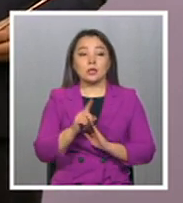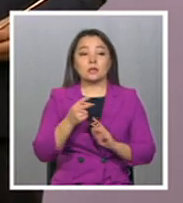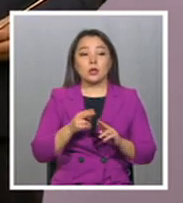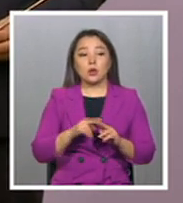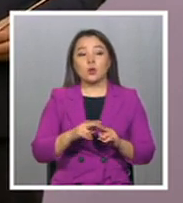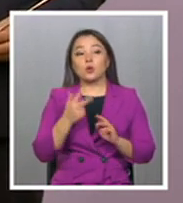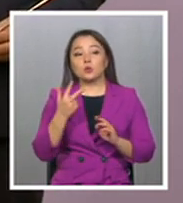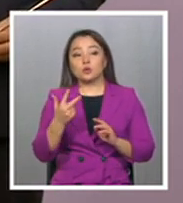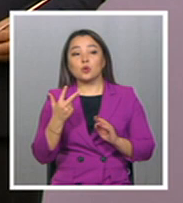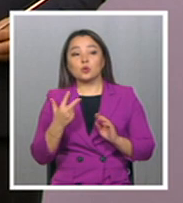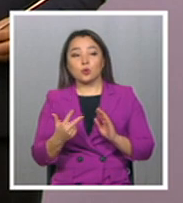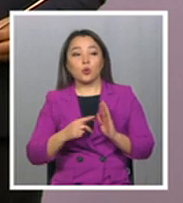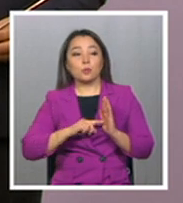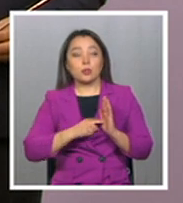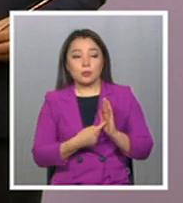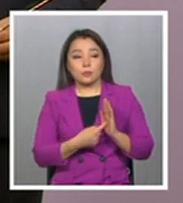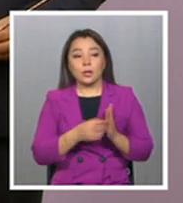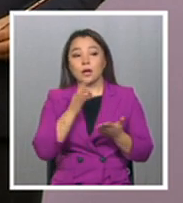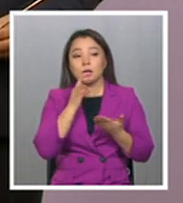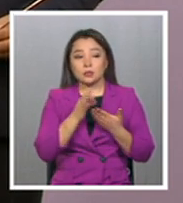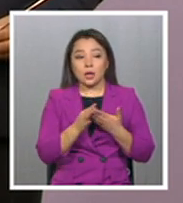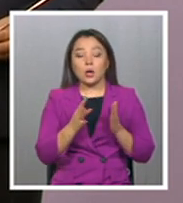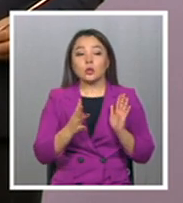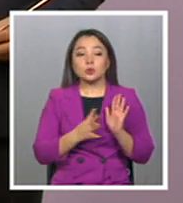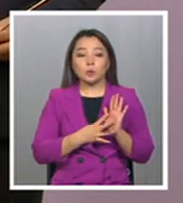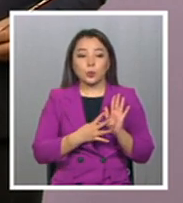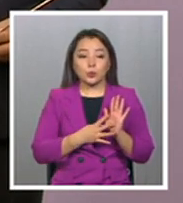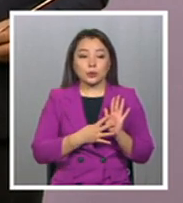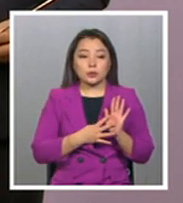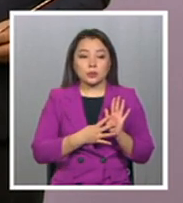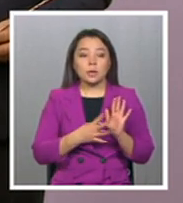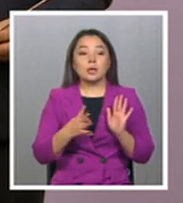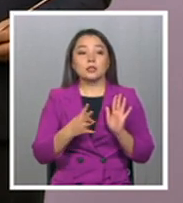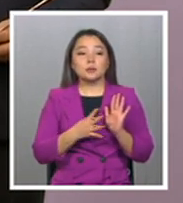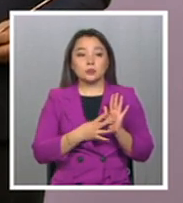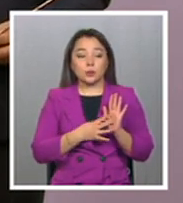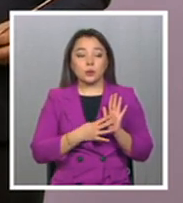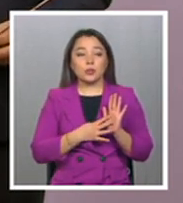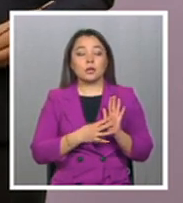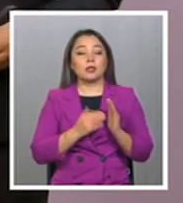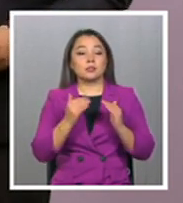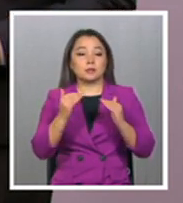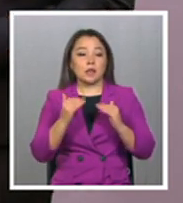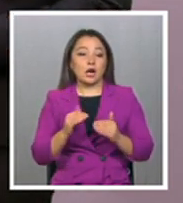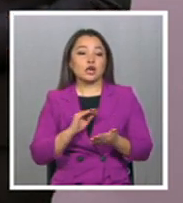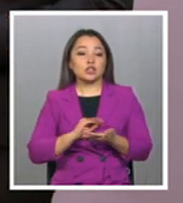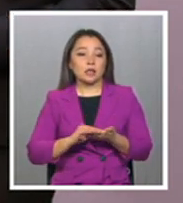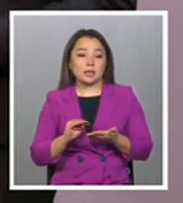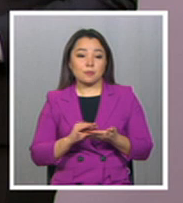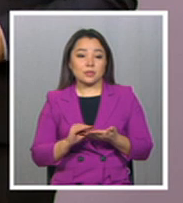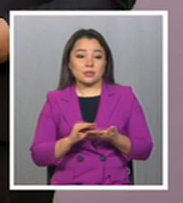пен 3-ті көбейтеміз. Нәтижеміз 9-ға тең. 9-ды бірліктердің астына жазамыз.